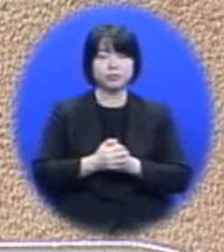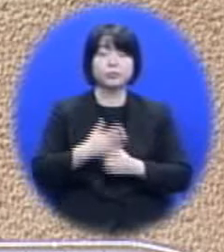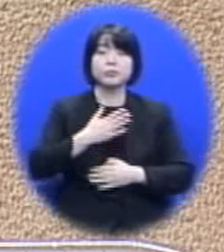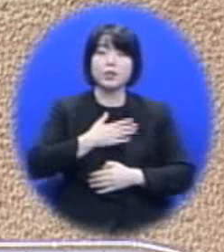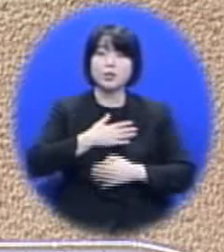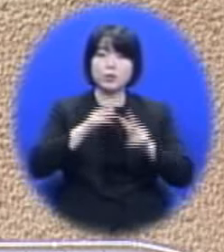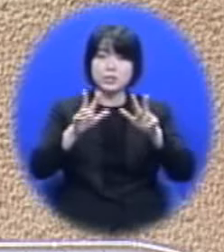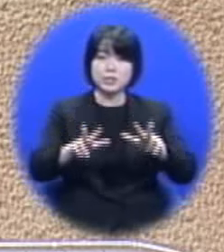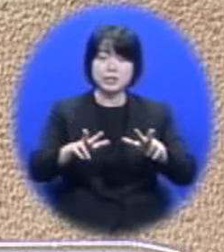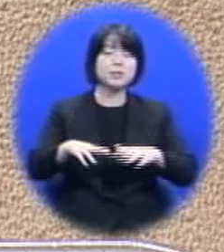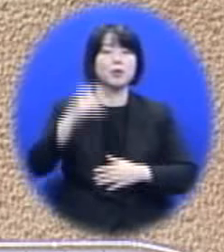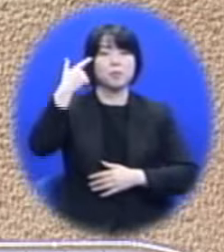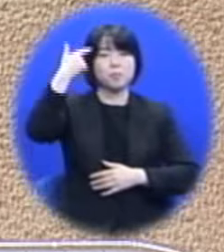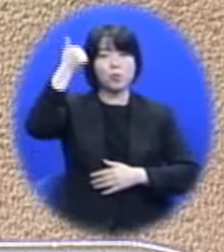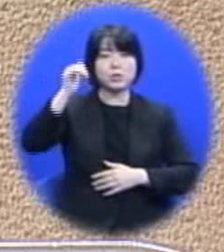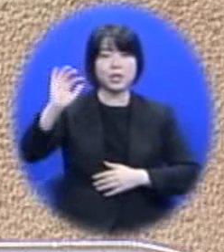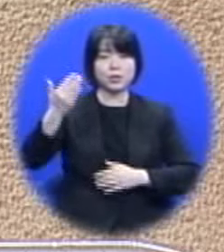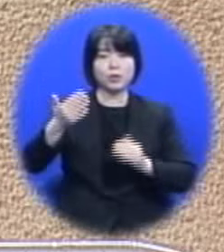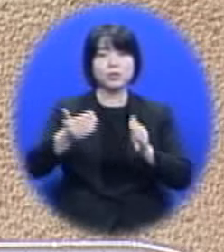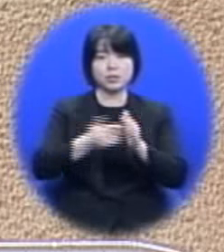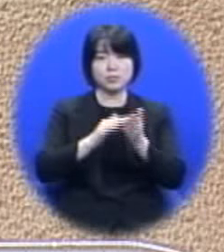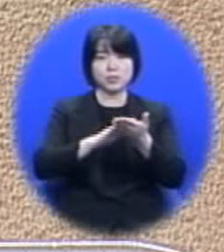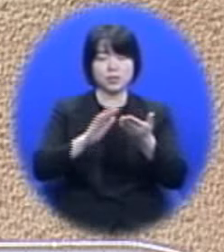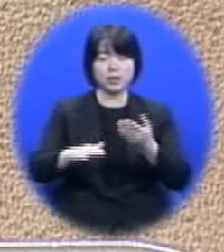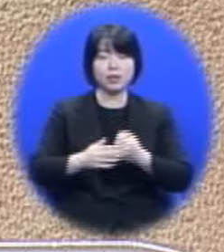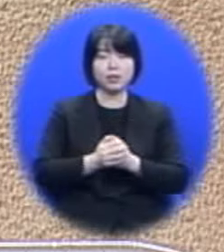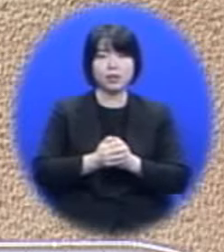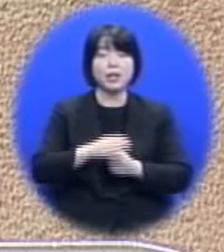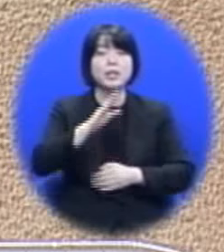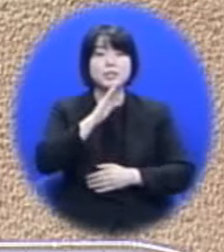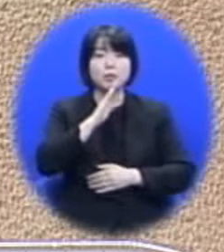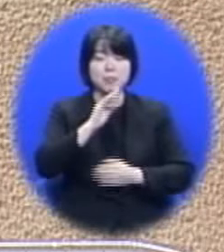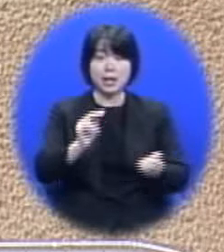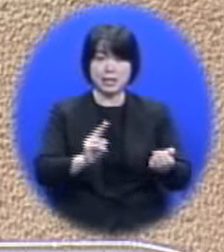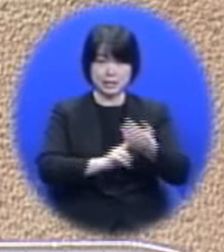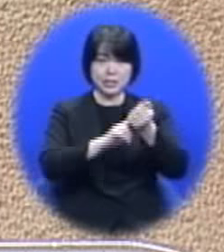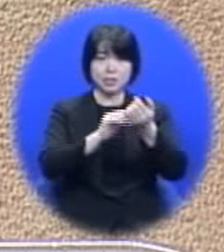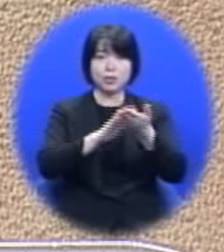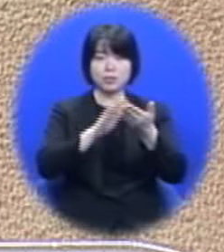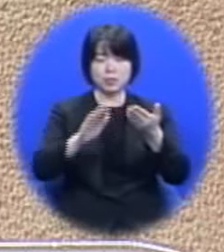저는 지금 목사가 되었습니다. 정말 기적입니다.